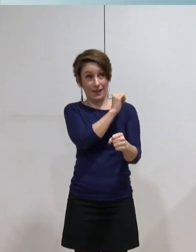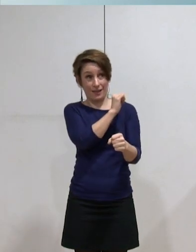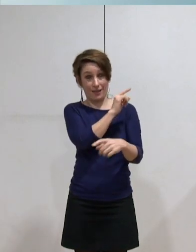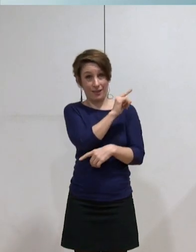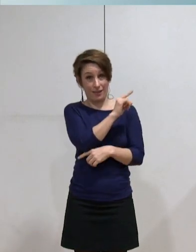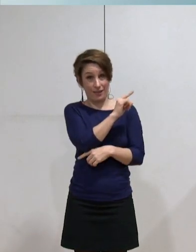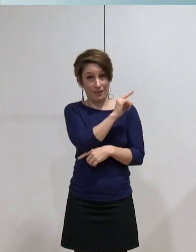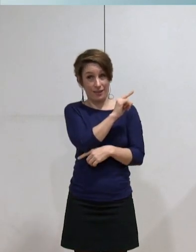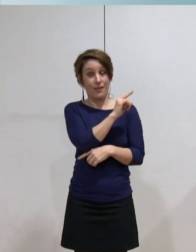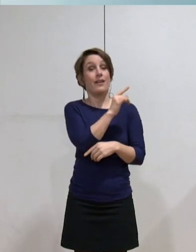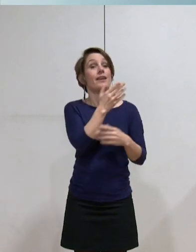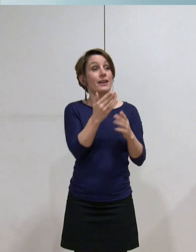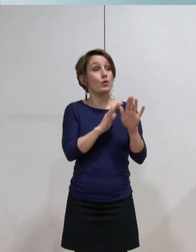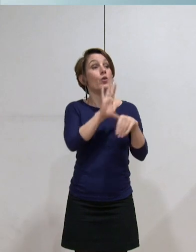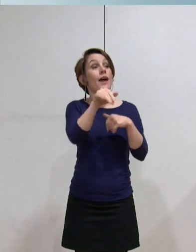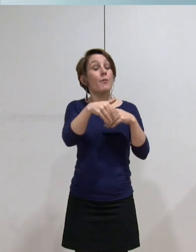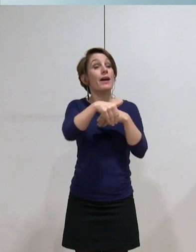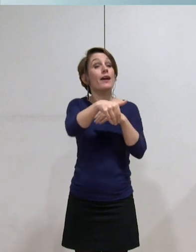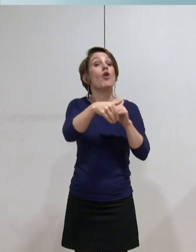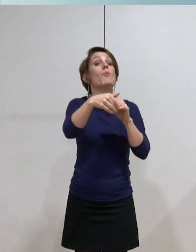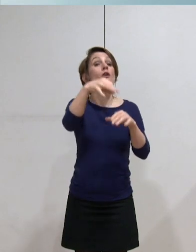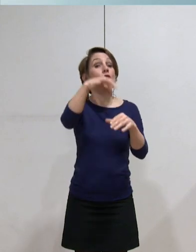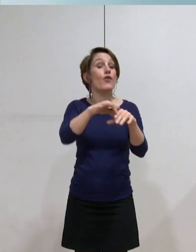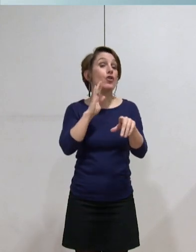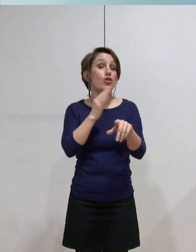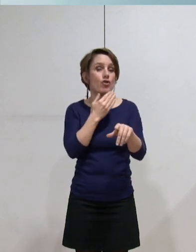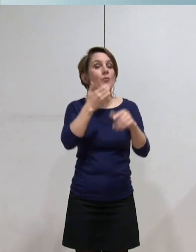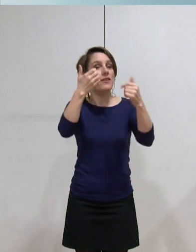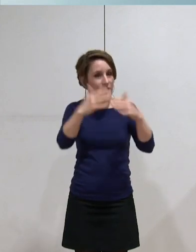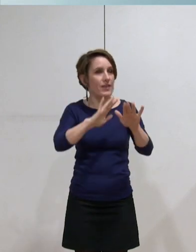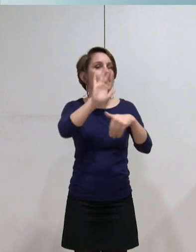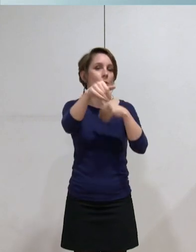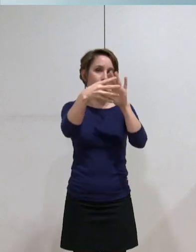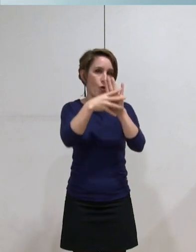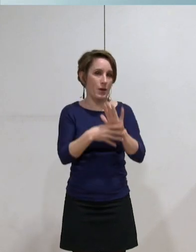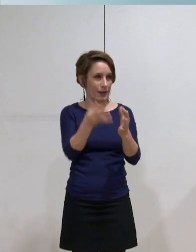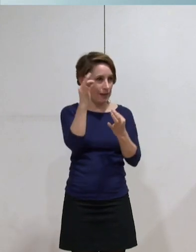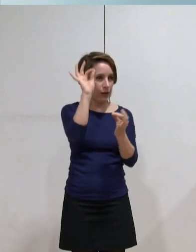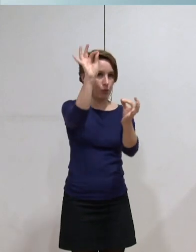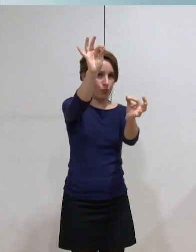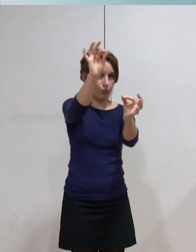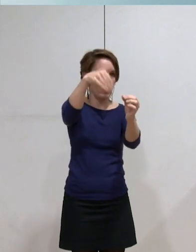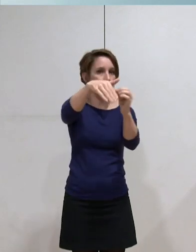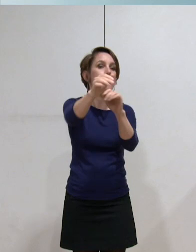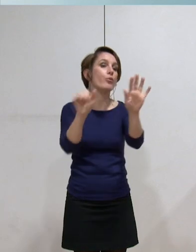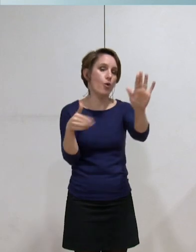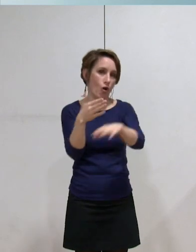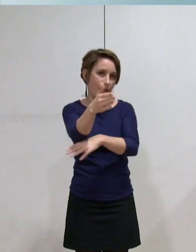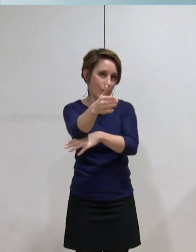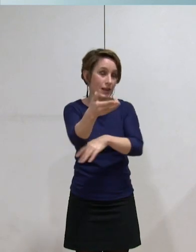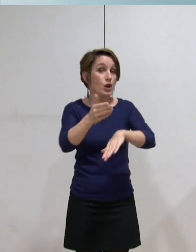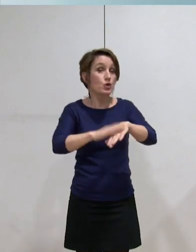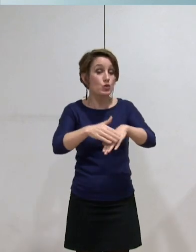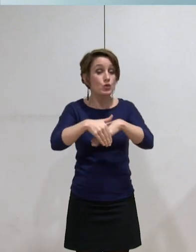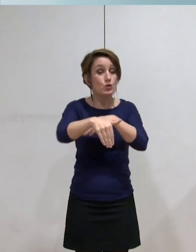interviendront après le vote du mois de janvier dans au mois d'avril pour sur les